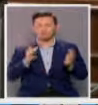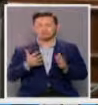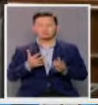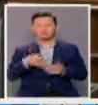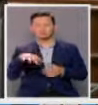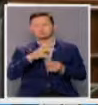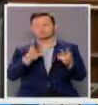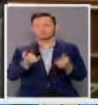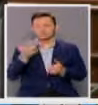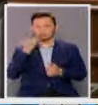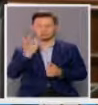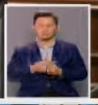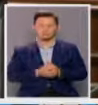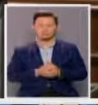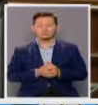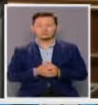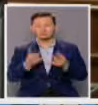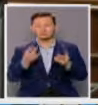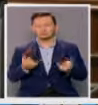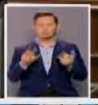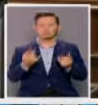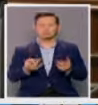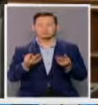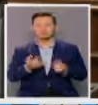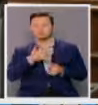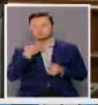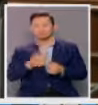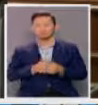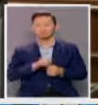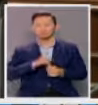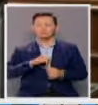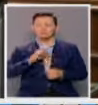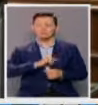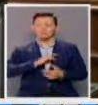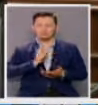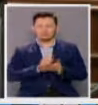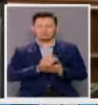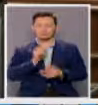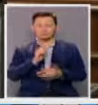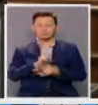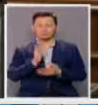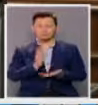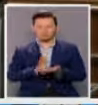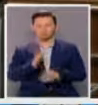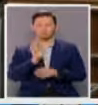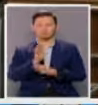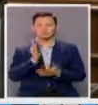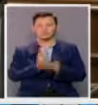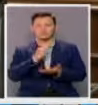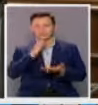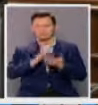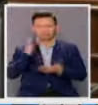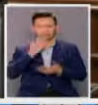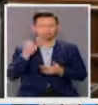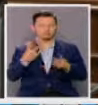береді. Не болса да, адам өзінің ісіне, өзінің жұмысына жауапты болмаса, жауапкершілік болмаса,